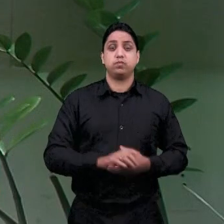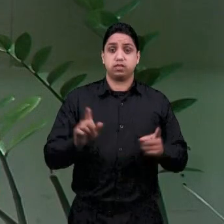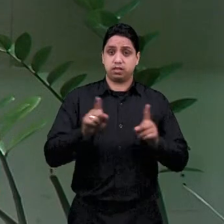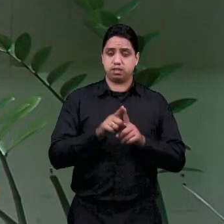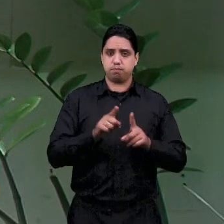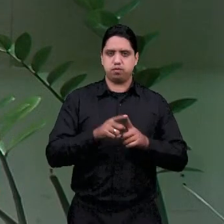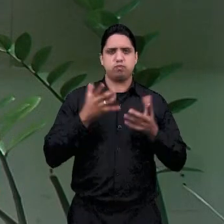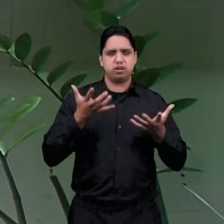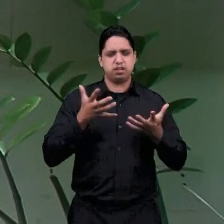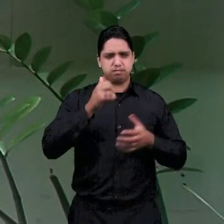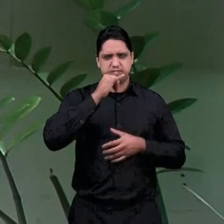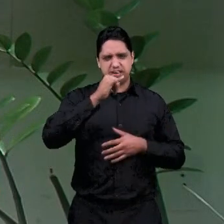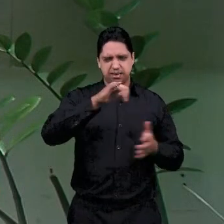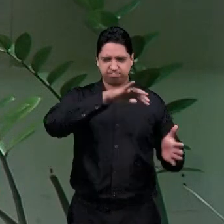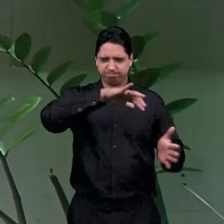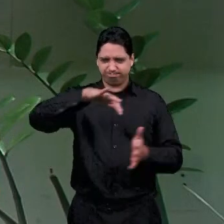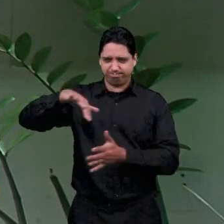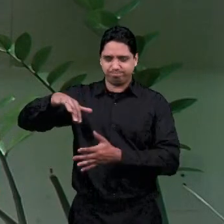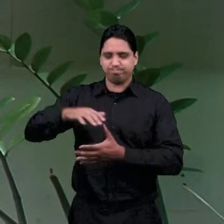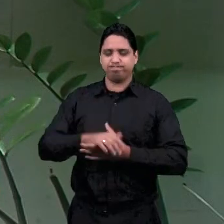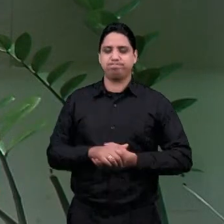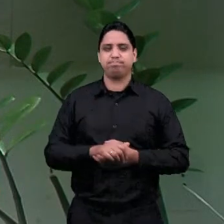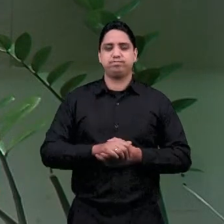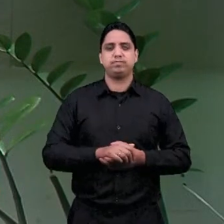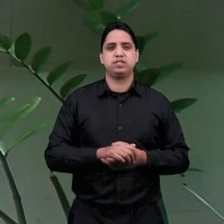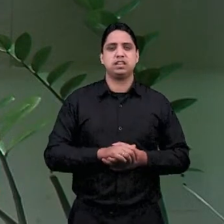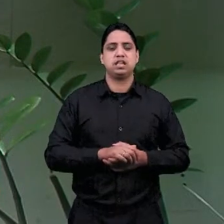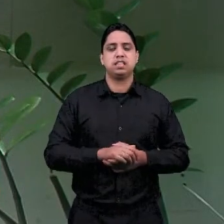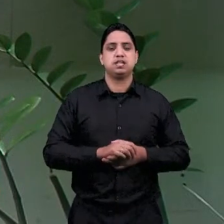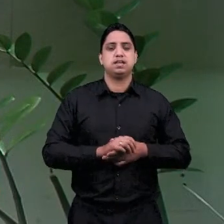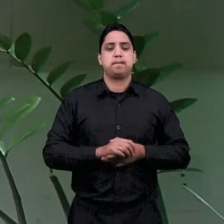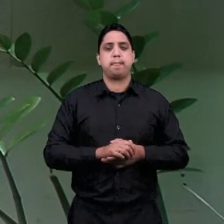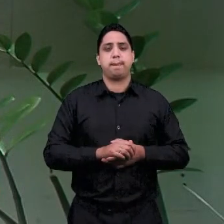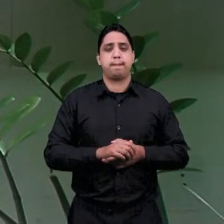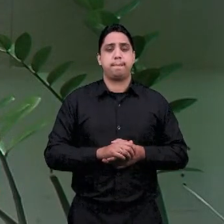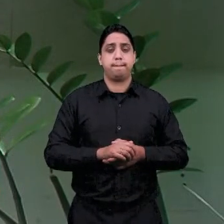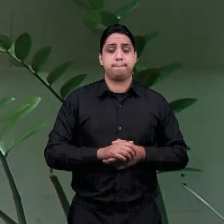nos frères, en plus de ces informations,